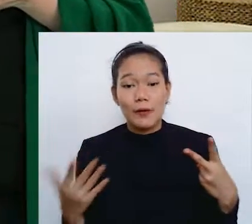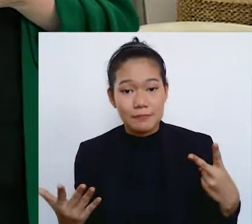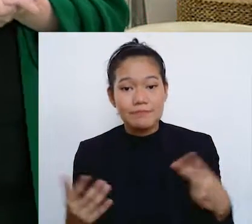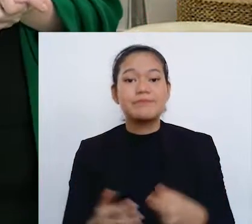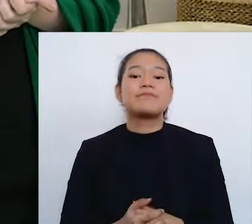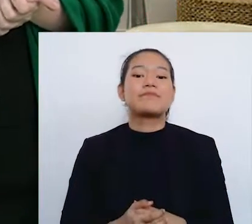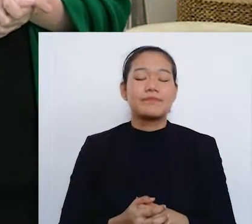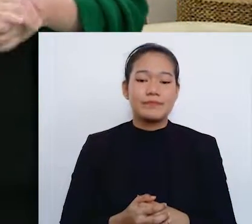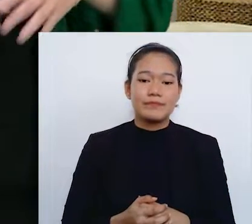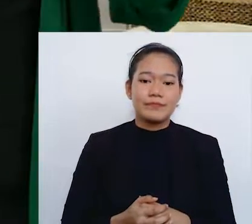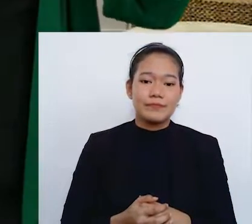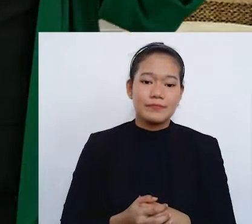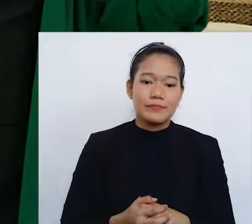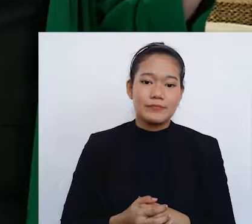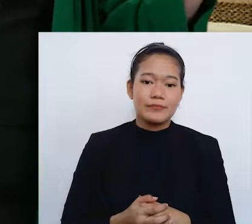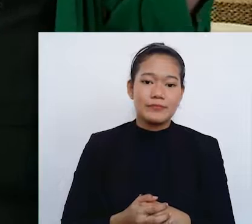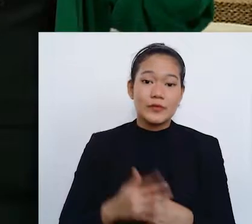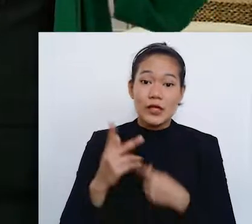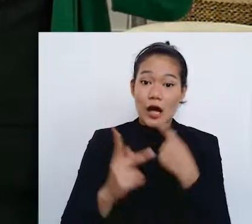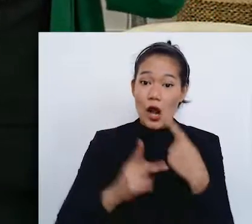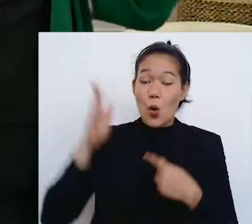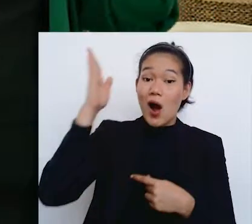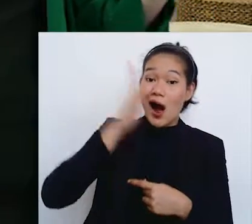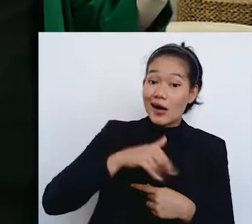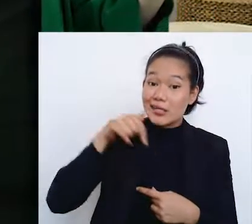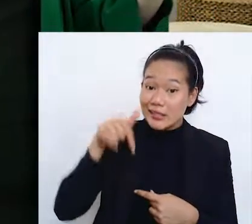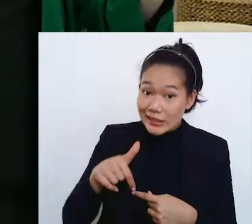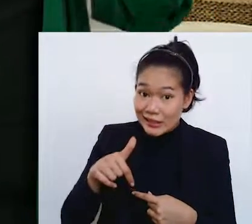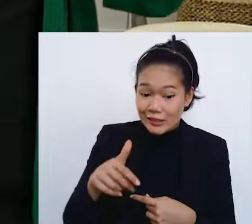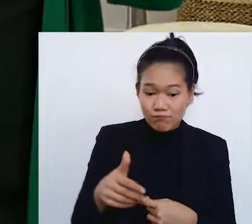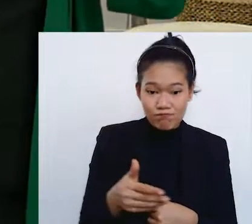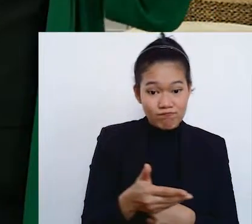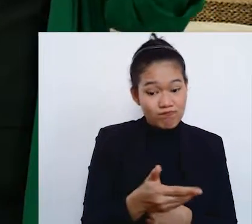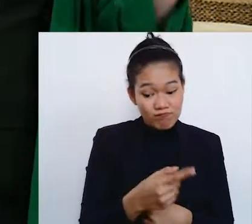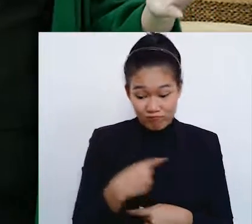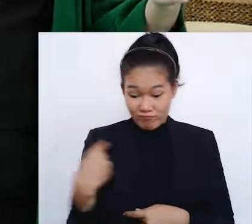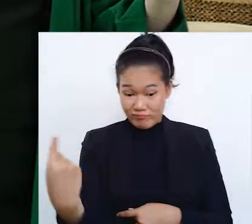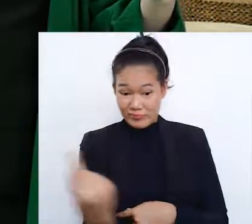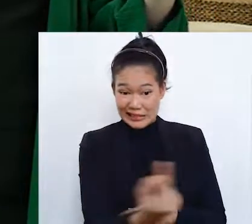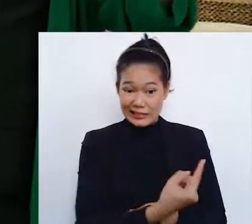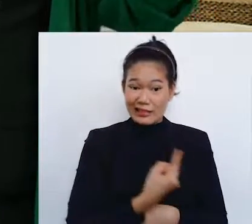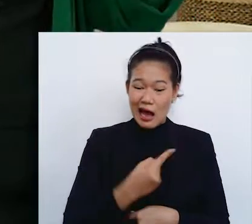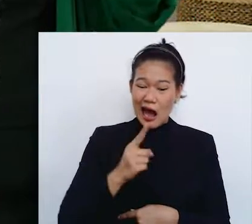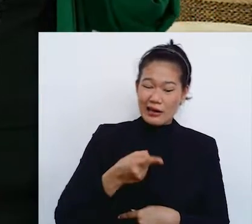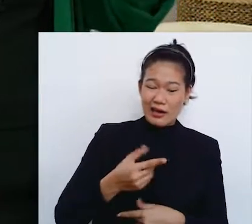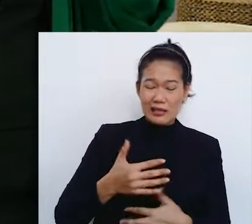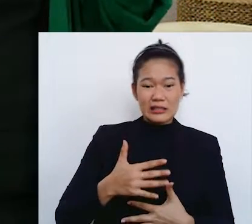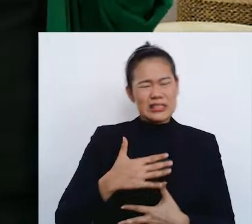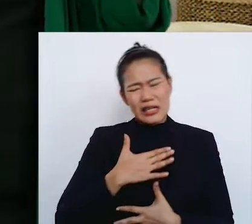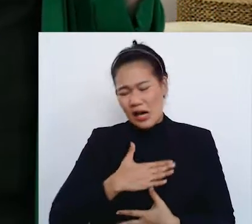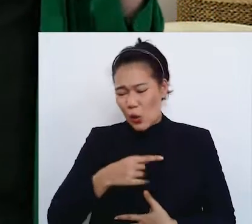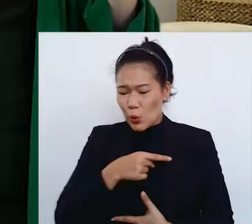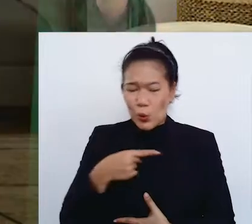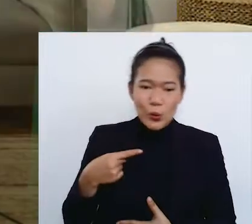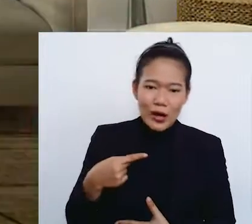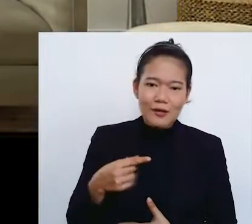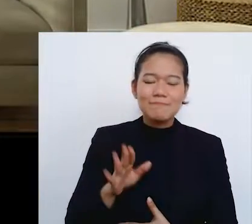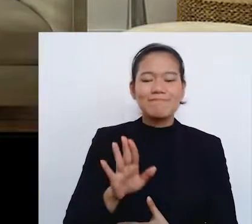kedua, saudara, jikalau pada hari ini dari antara kita ada yang merasa